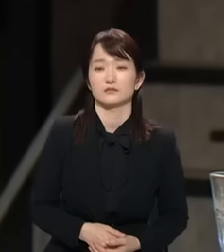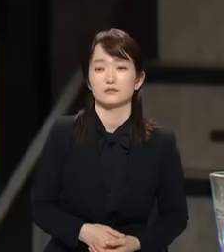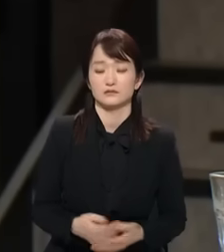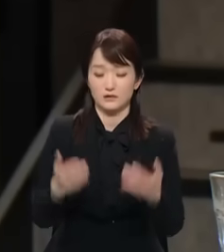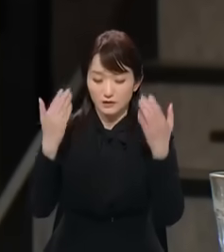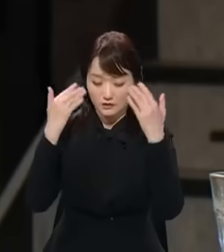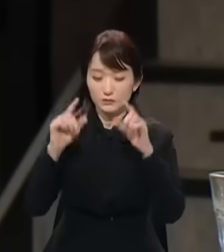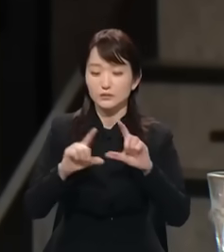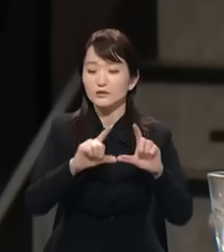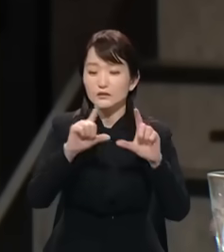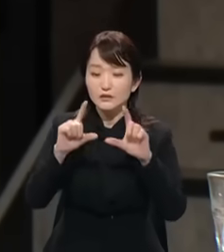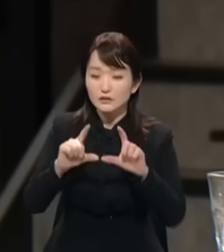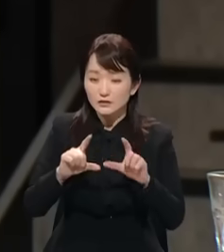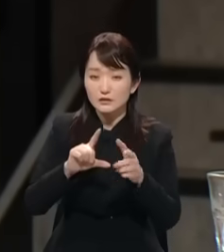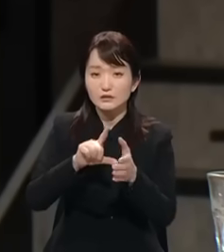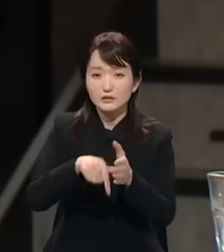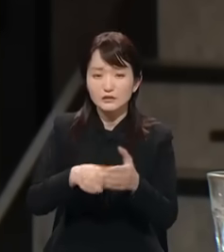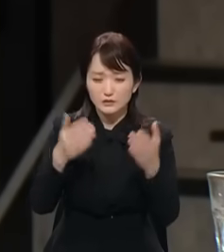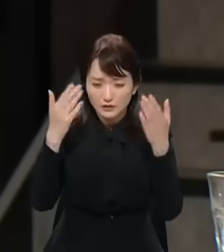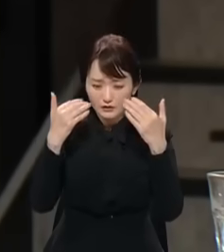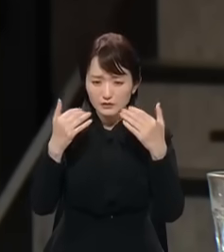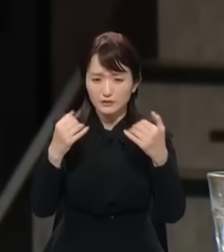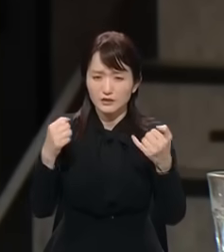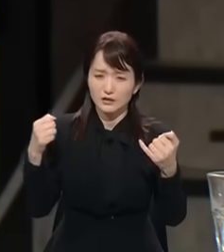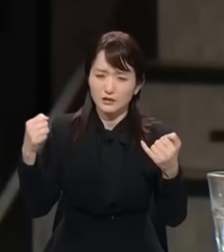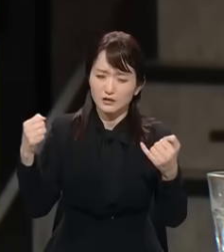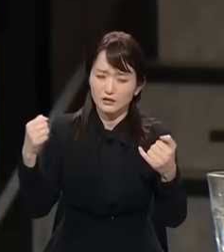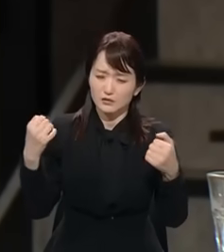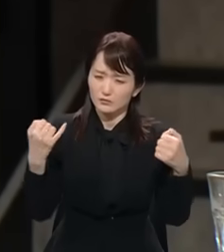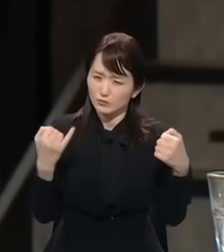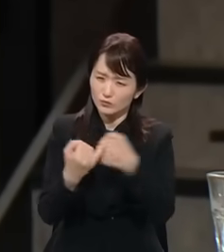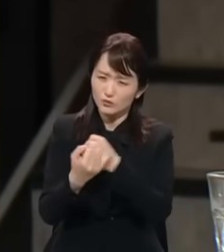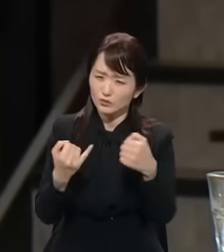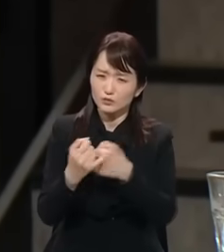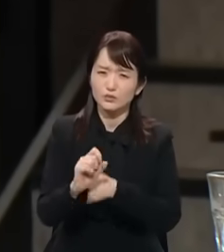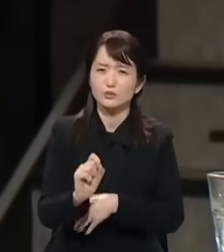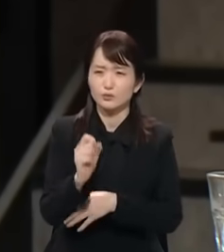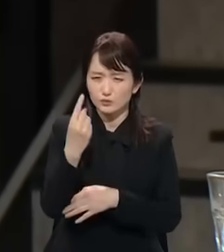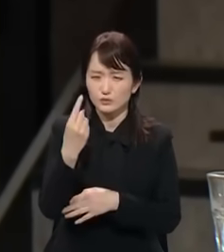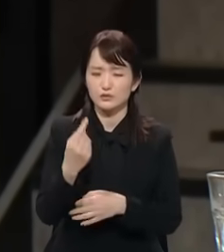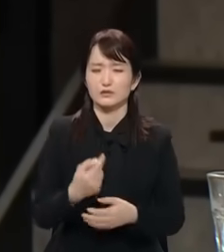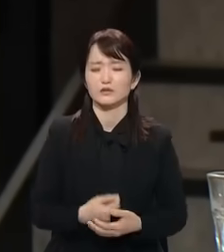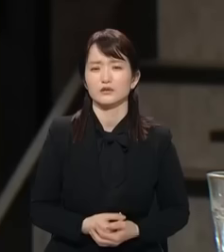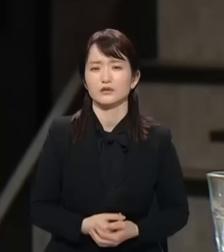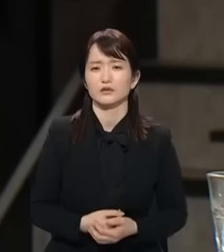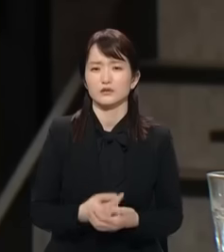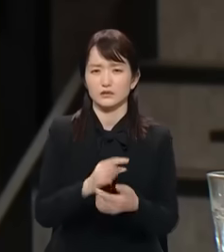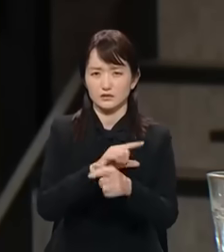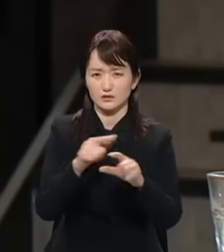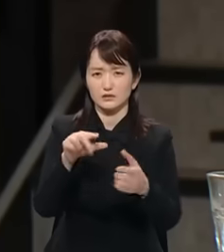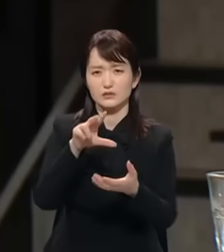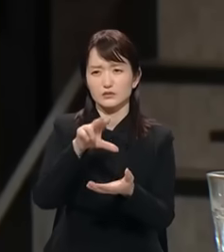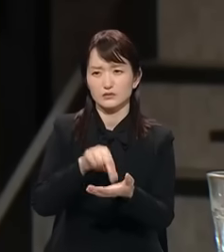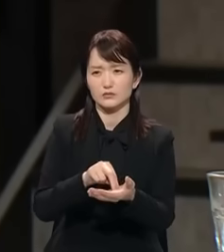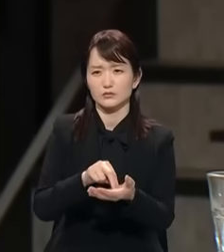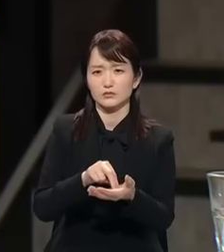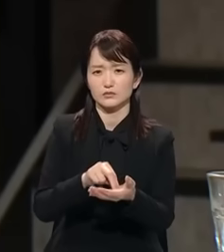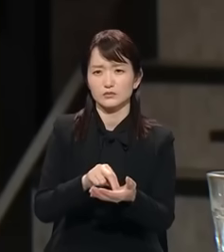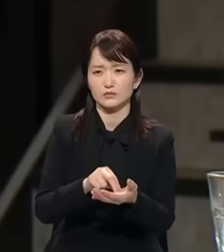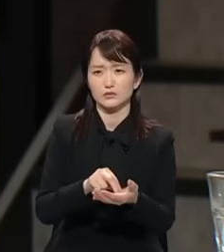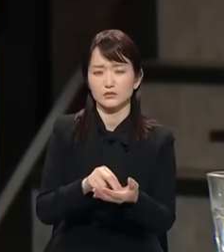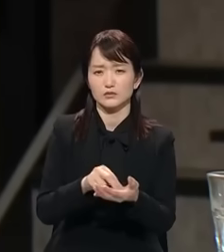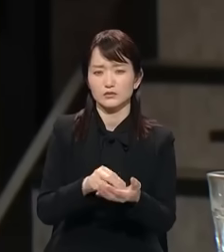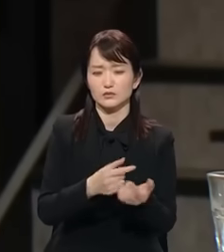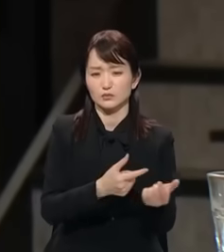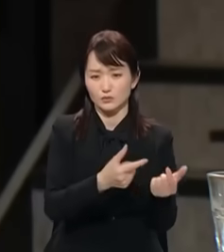과정에서이 학교 폭력으로 인해서 가해자 피해자의 여러 가지 어떤 그 문제는 항상 그 동일한 상항에